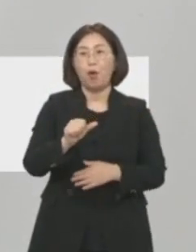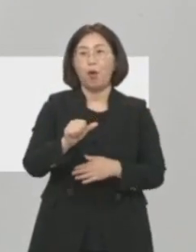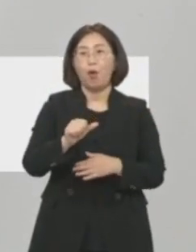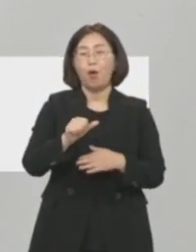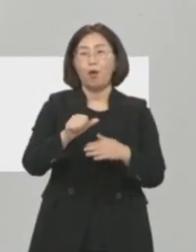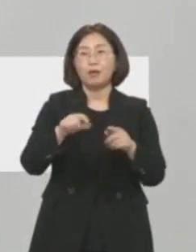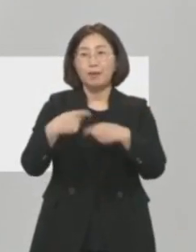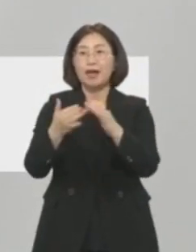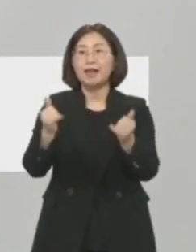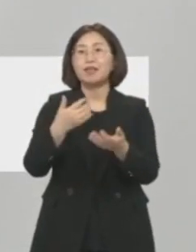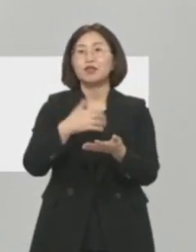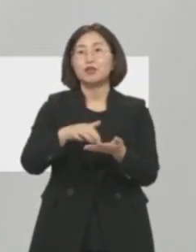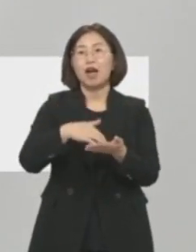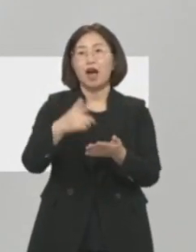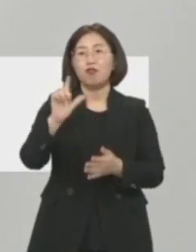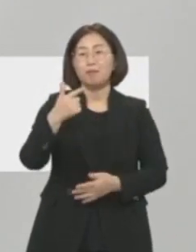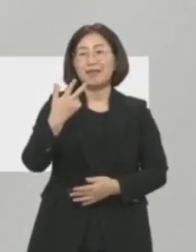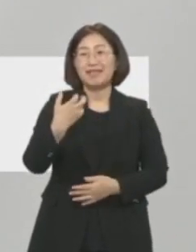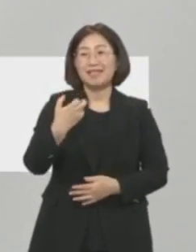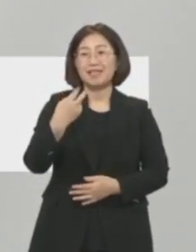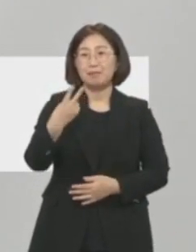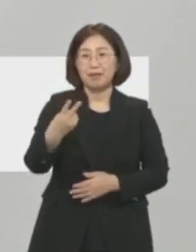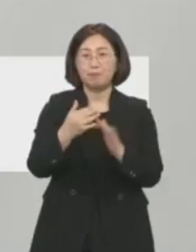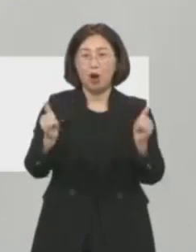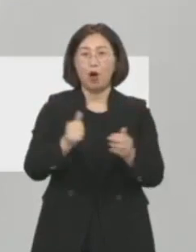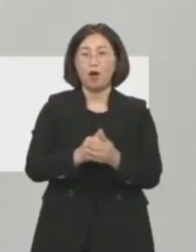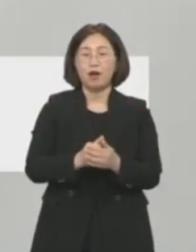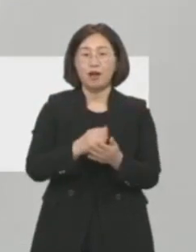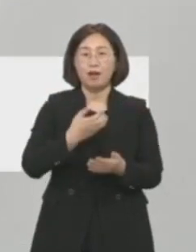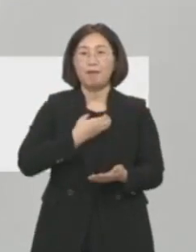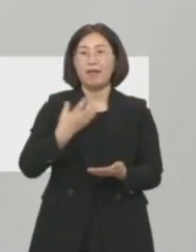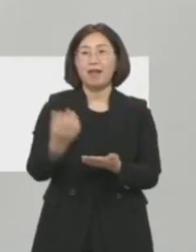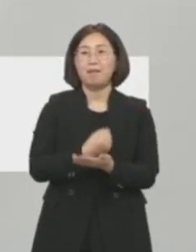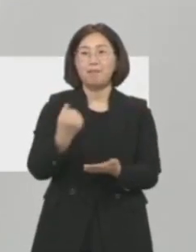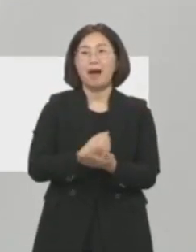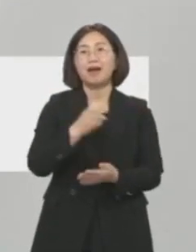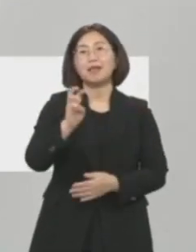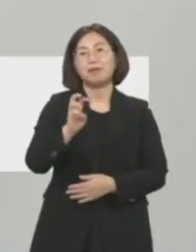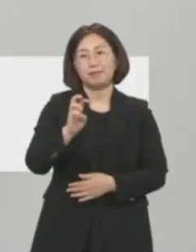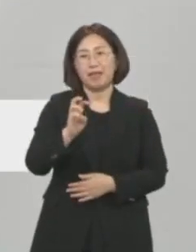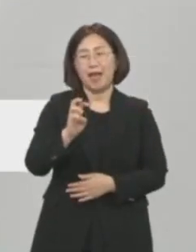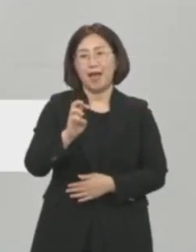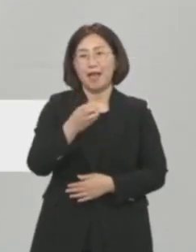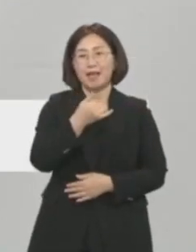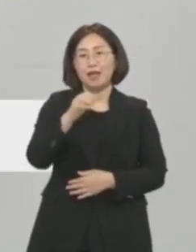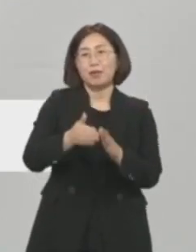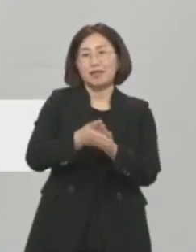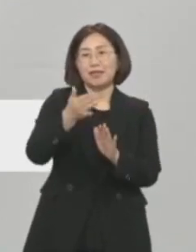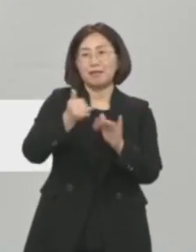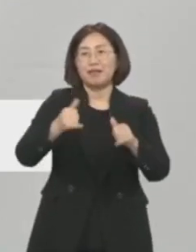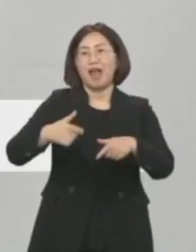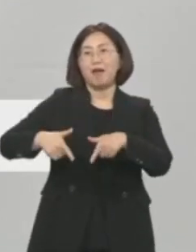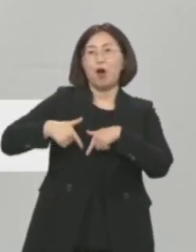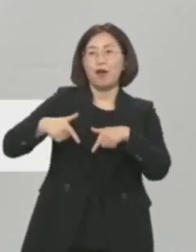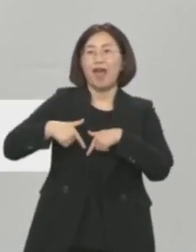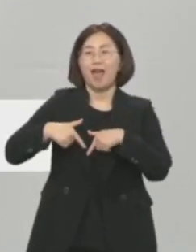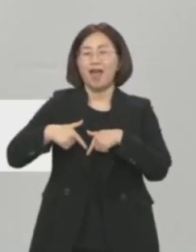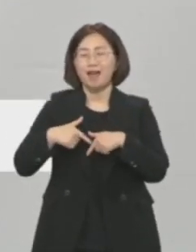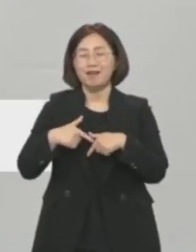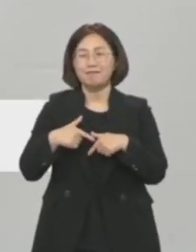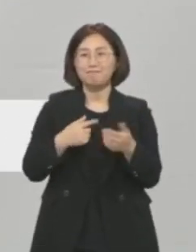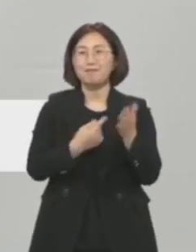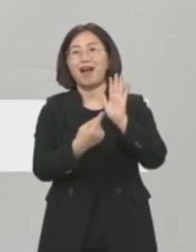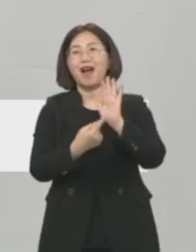672명이 참가합니다. 30개 이상의 메달 획득을 목표로 세종시민의 명예를 드높여 줄 것을 기대합니다.